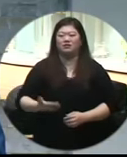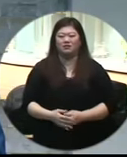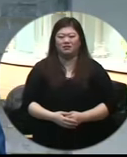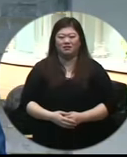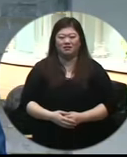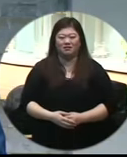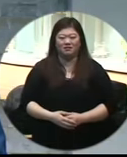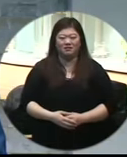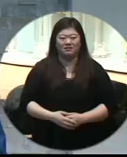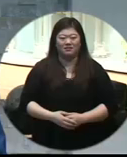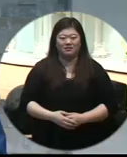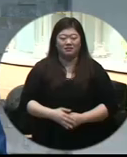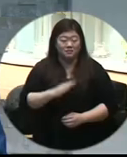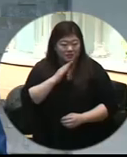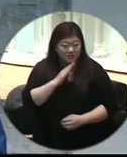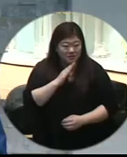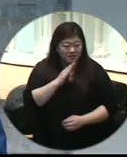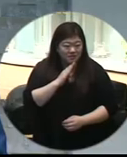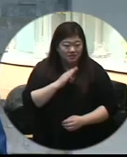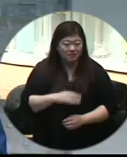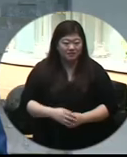아멘.